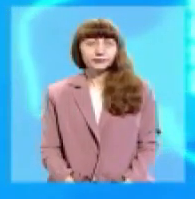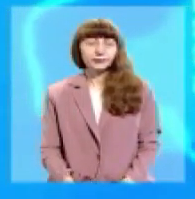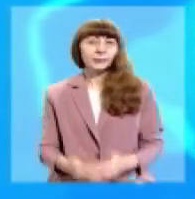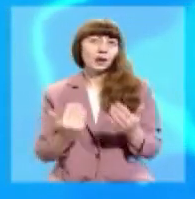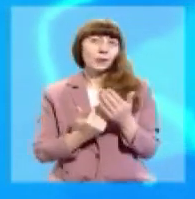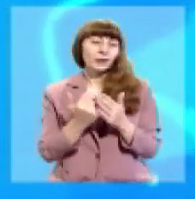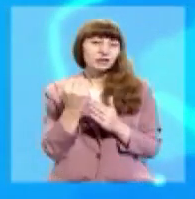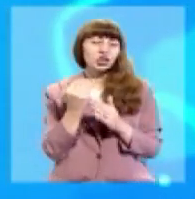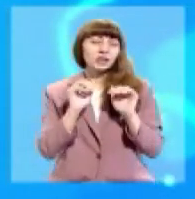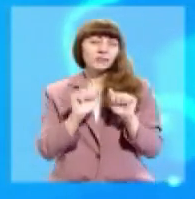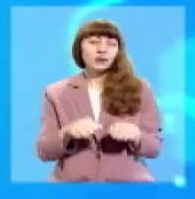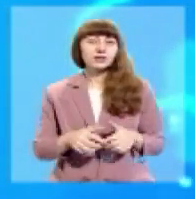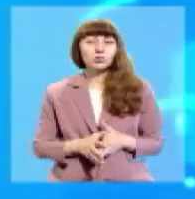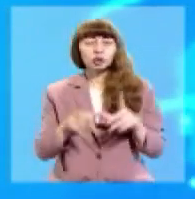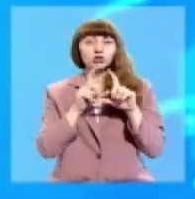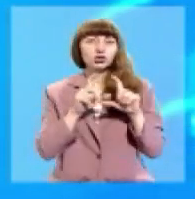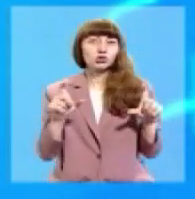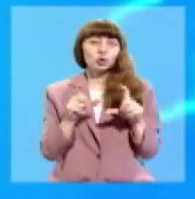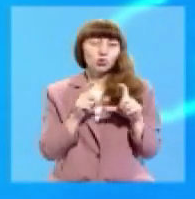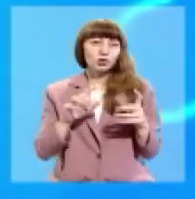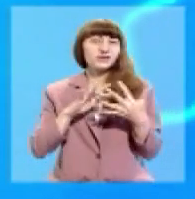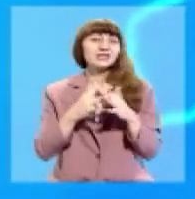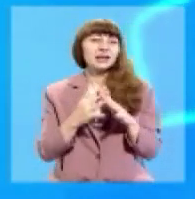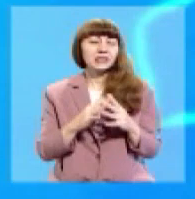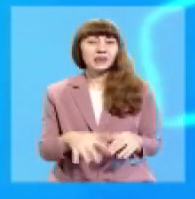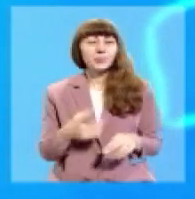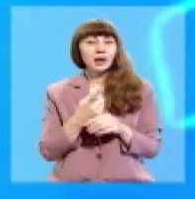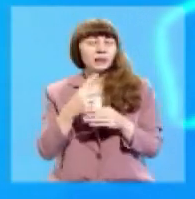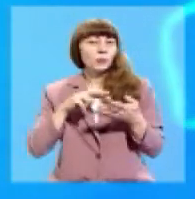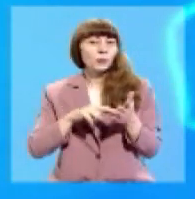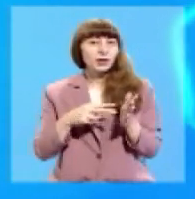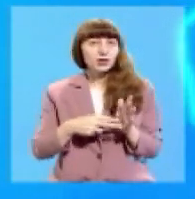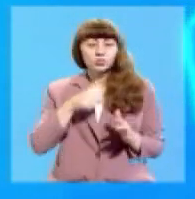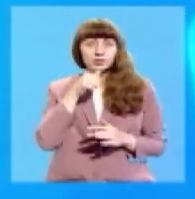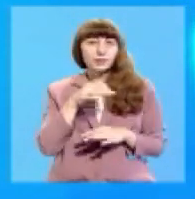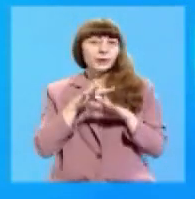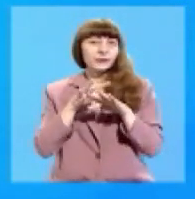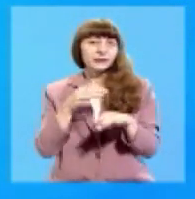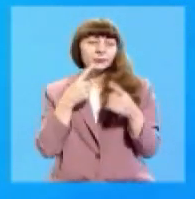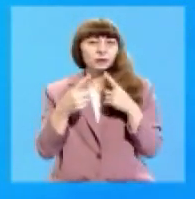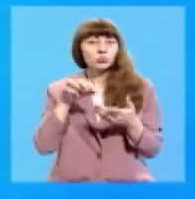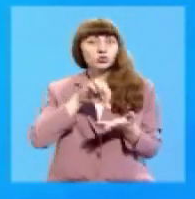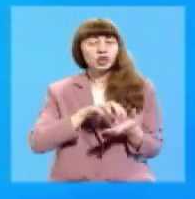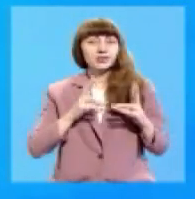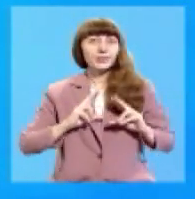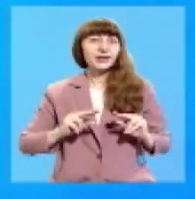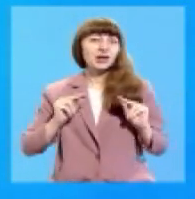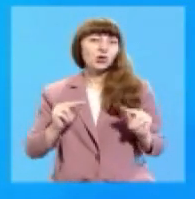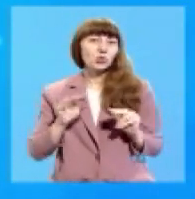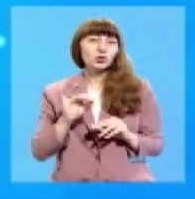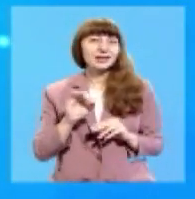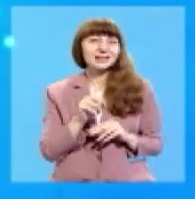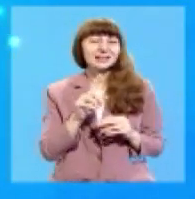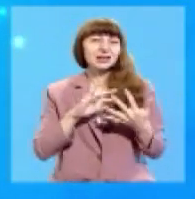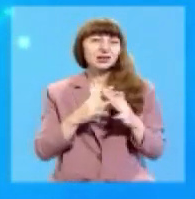Ауылдық жерлердегі тірек мектептердің әлеуетін арттыру. Осы жоба аясында облыстың елді мекендеріндегі ұстаздардың қатысуымен